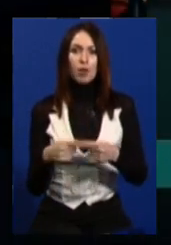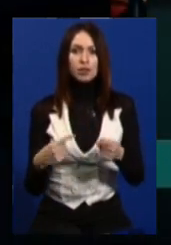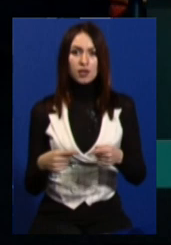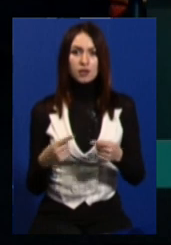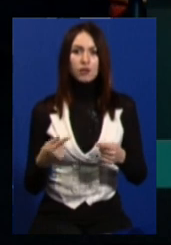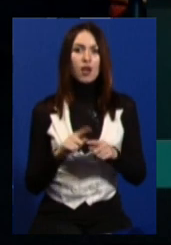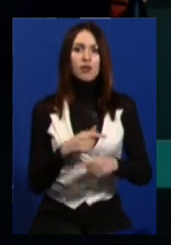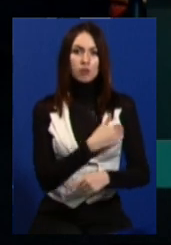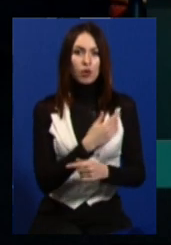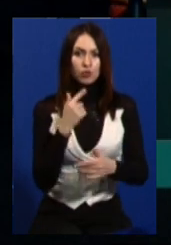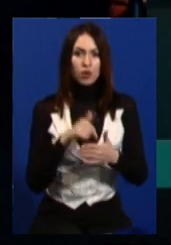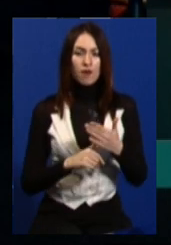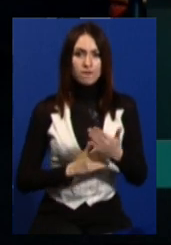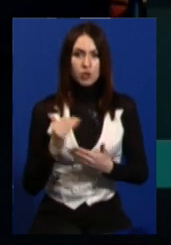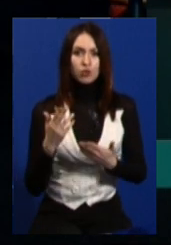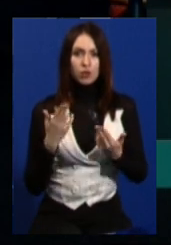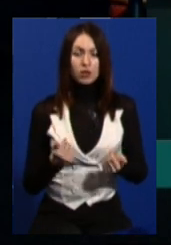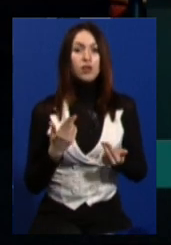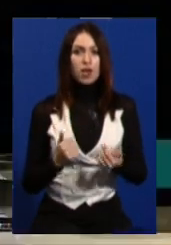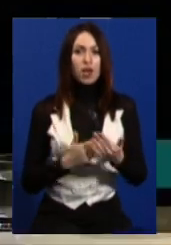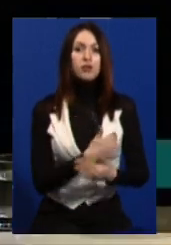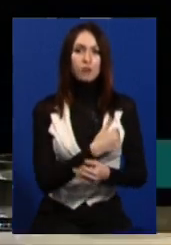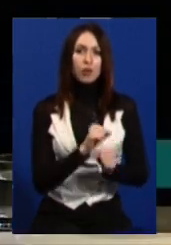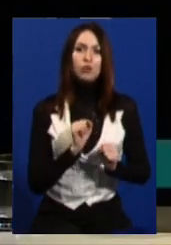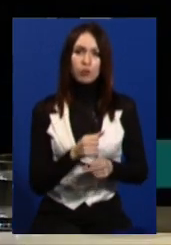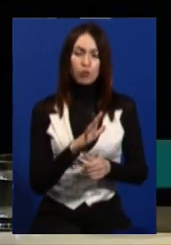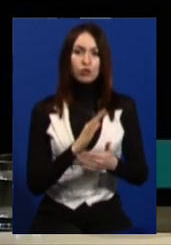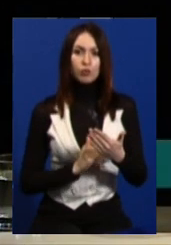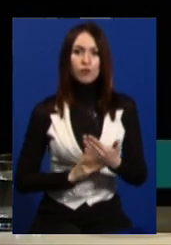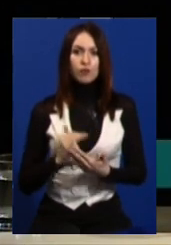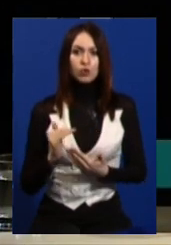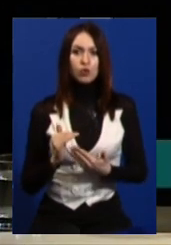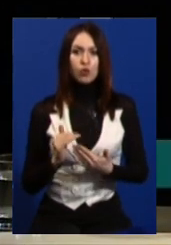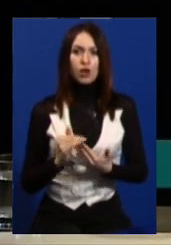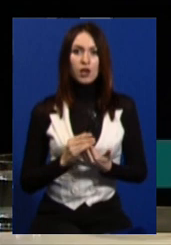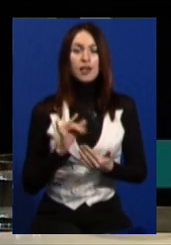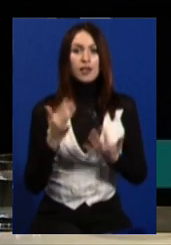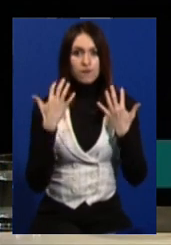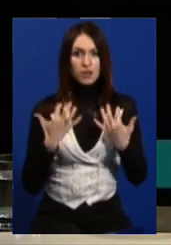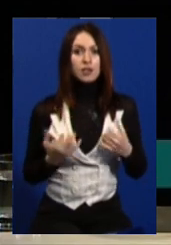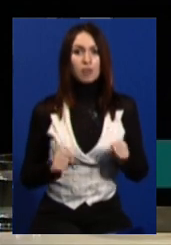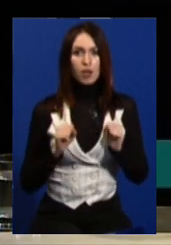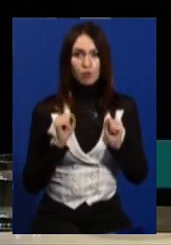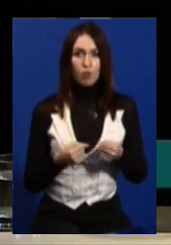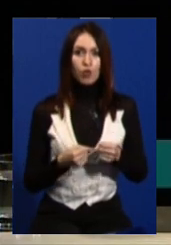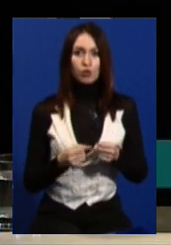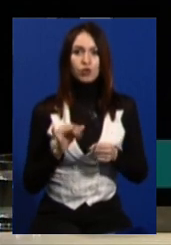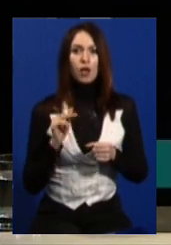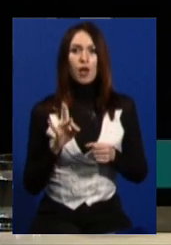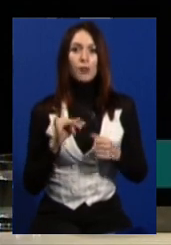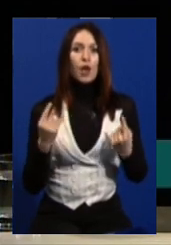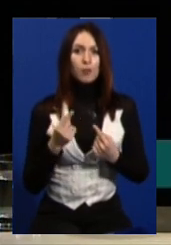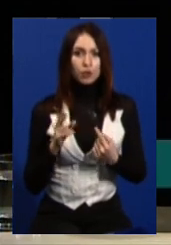значимая, это имеется на увазе высокая температура, да, может подниматься? Да, то есть температура может быть высокой, и высыпать может, и как при обычной